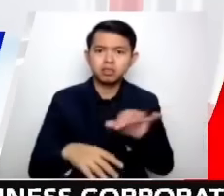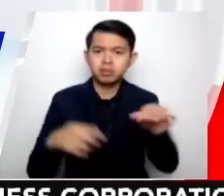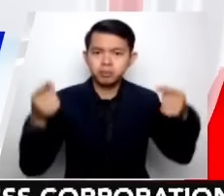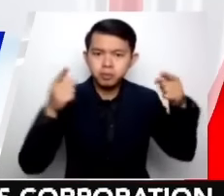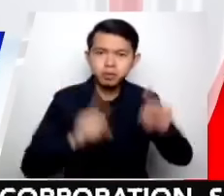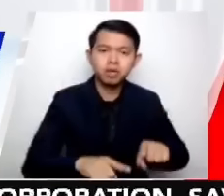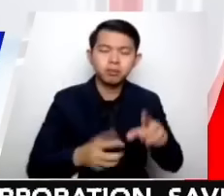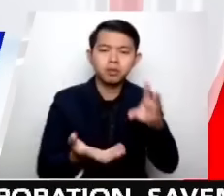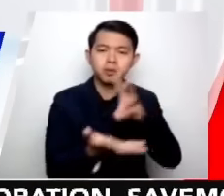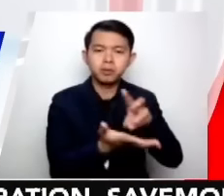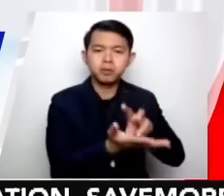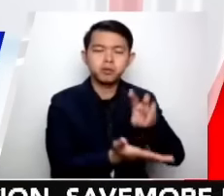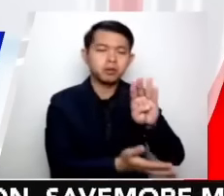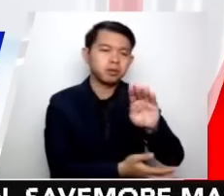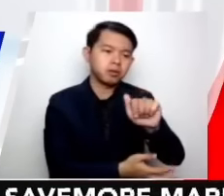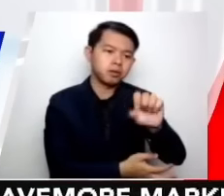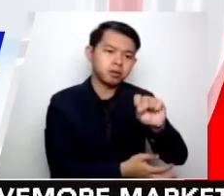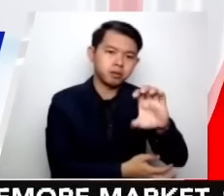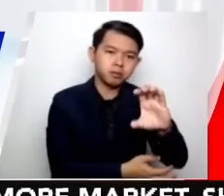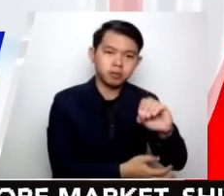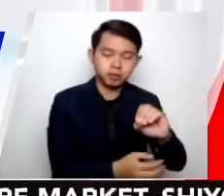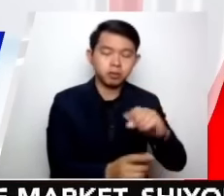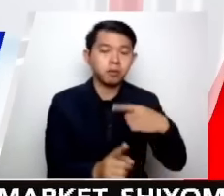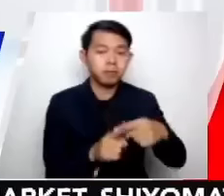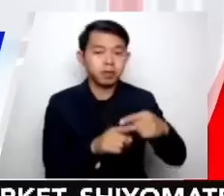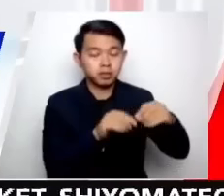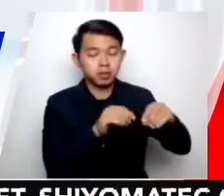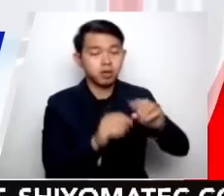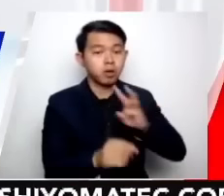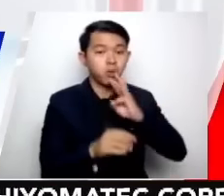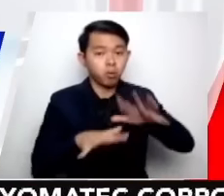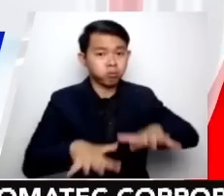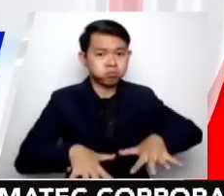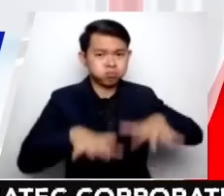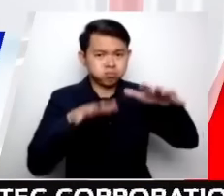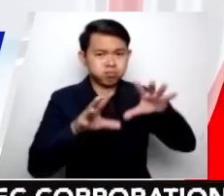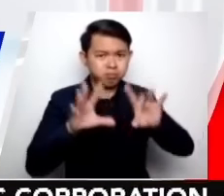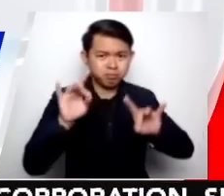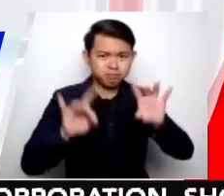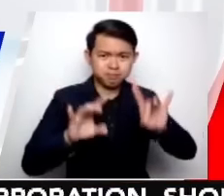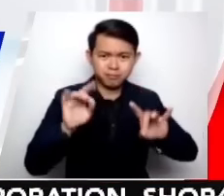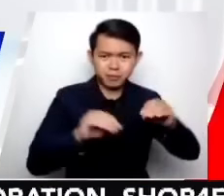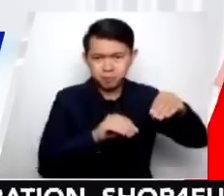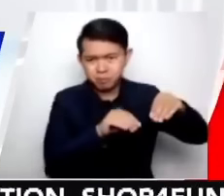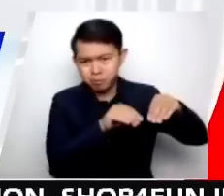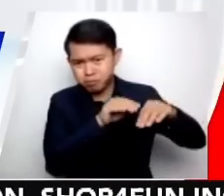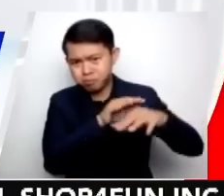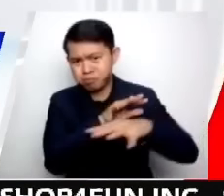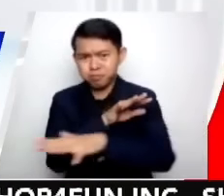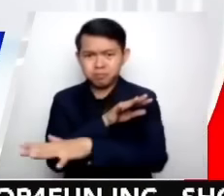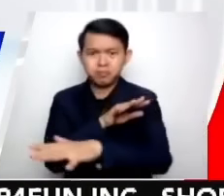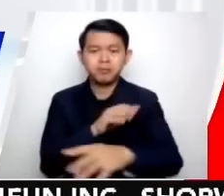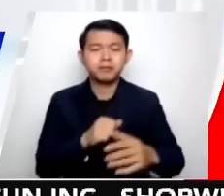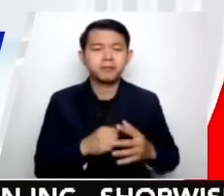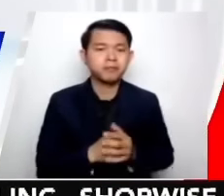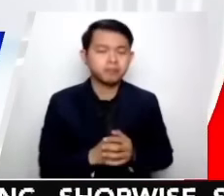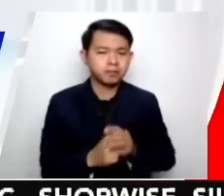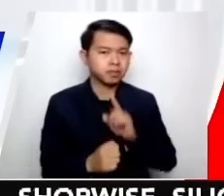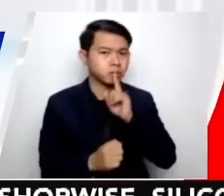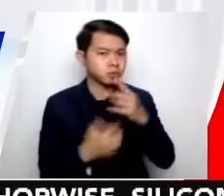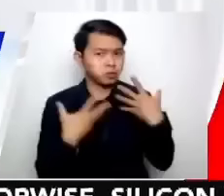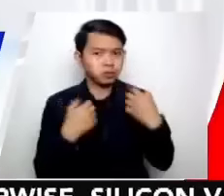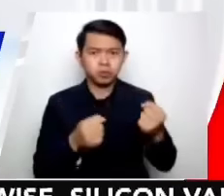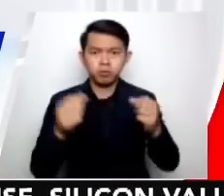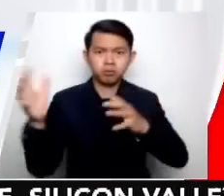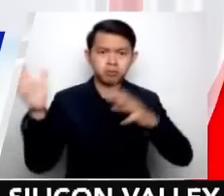Bahang may kasamang putik naman ang rumagasa sa uyugan. Sobrang lakas na po ang bagyo dito sa Batanes. Para